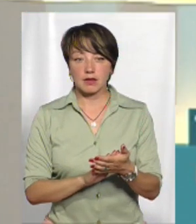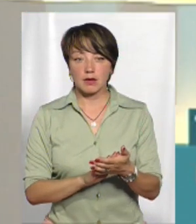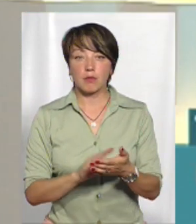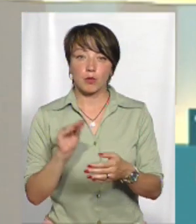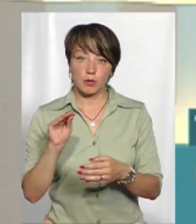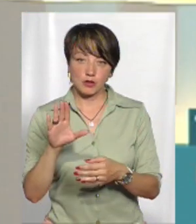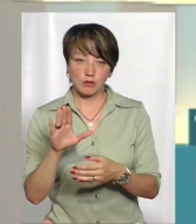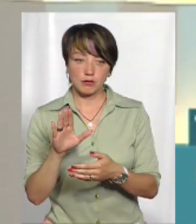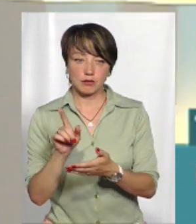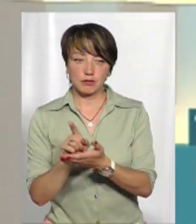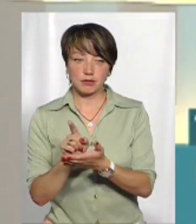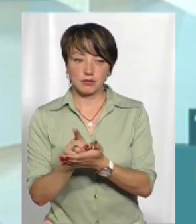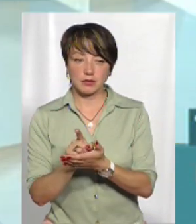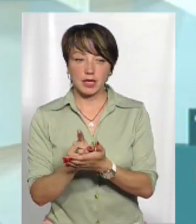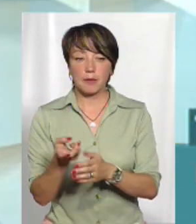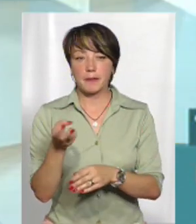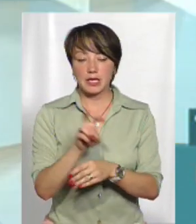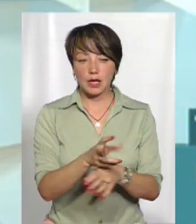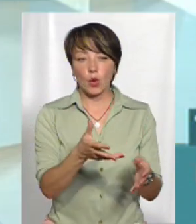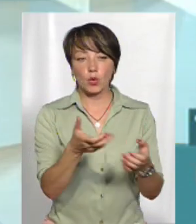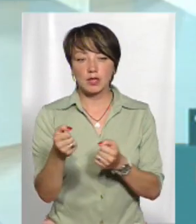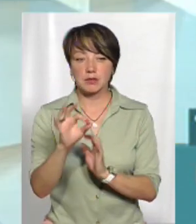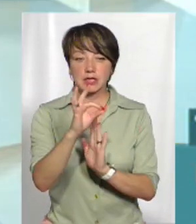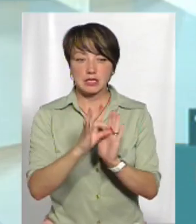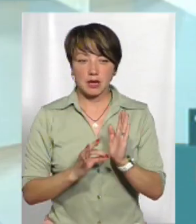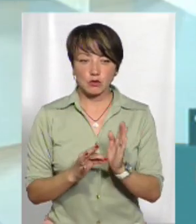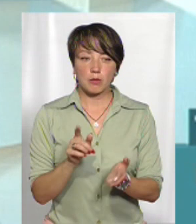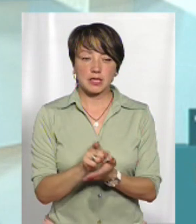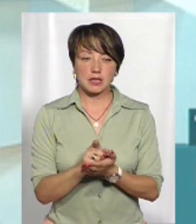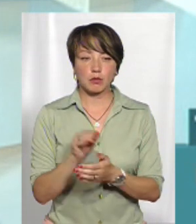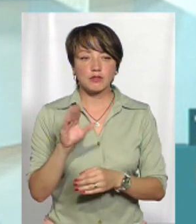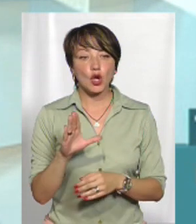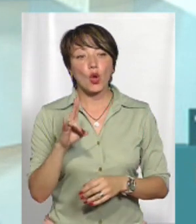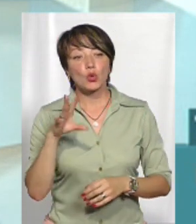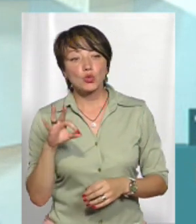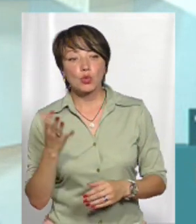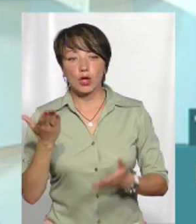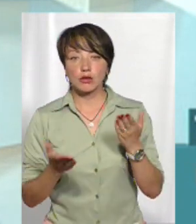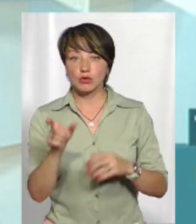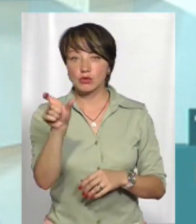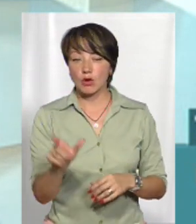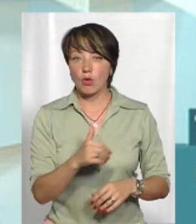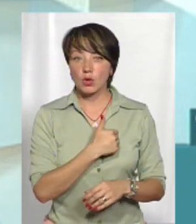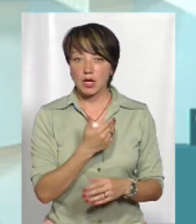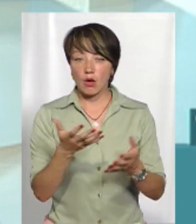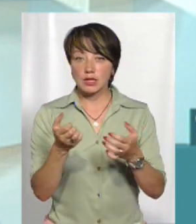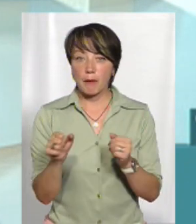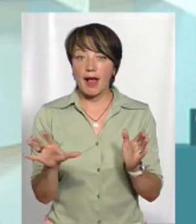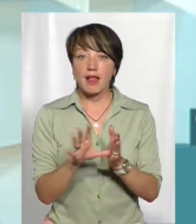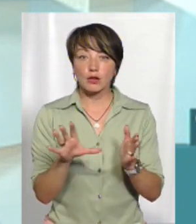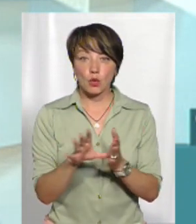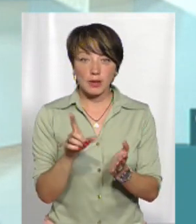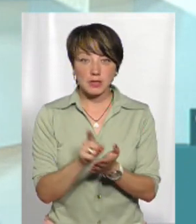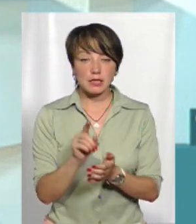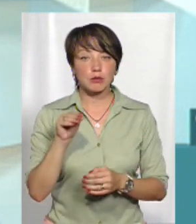пенсійне посвідчення. Так. І вже тоді прийти і отримати тільки пенсійне посвідчення. Але якщо особа захоче отримати електронне